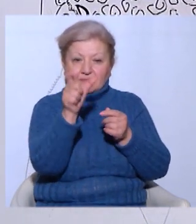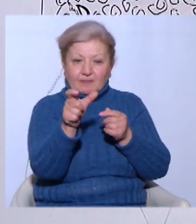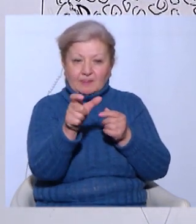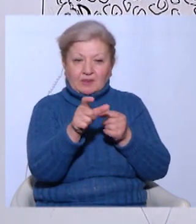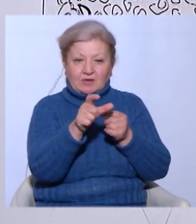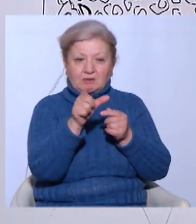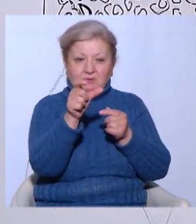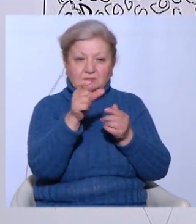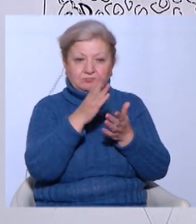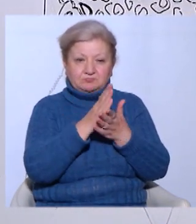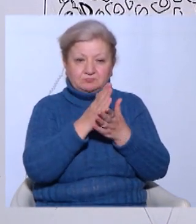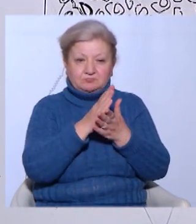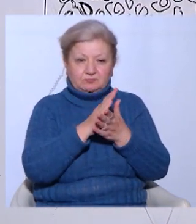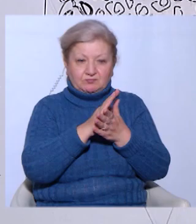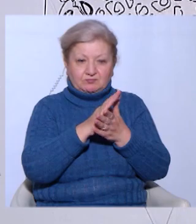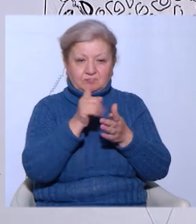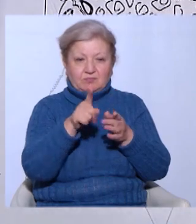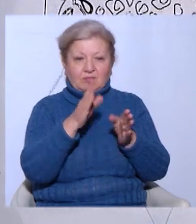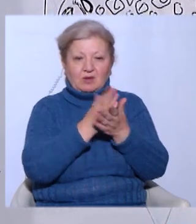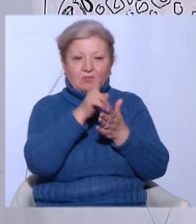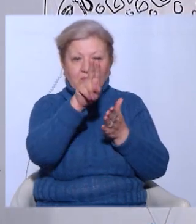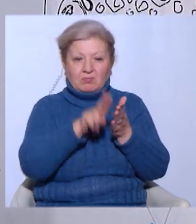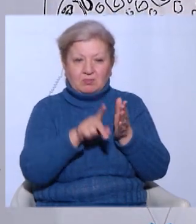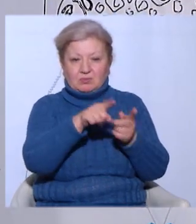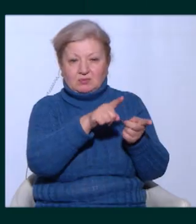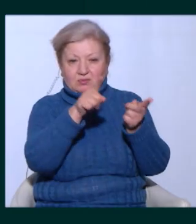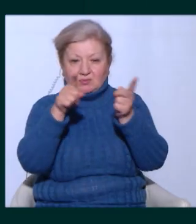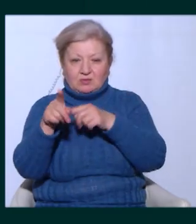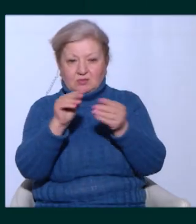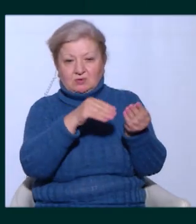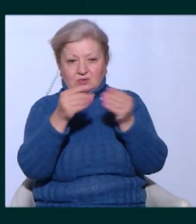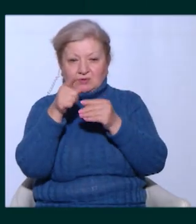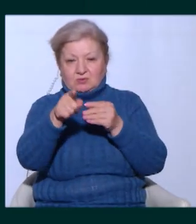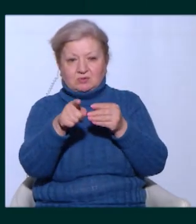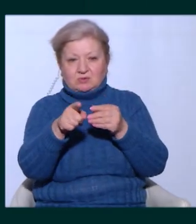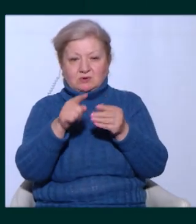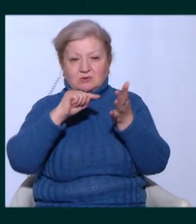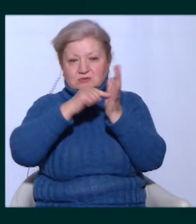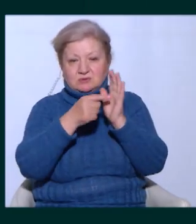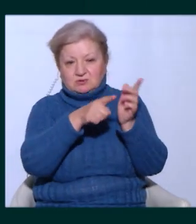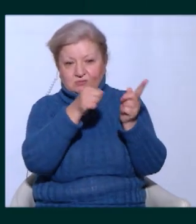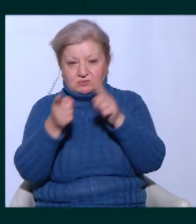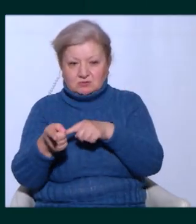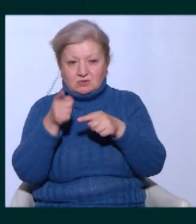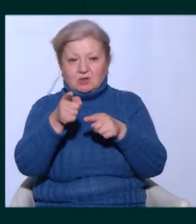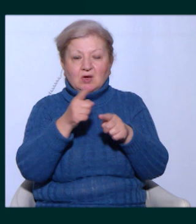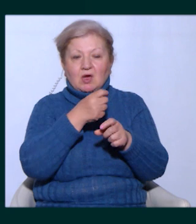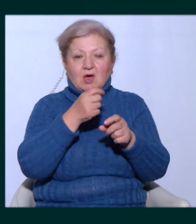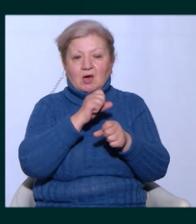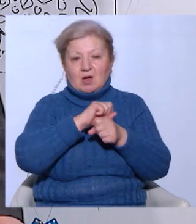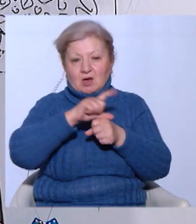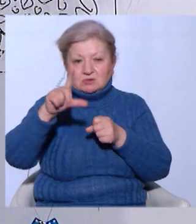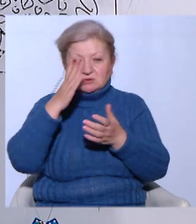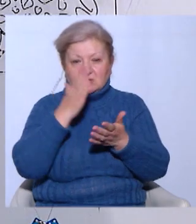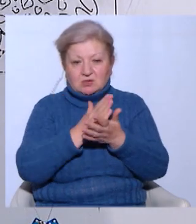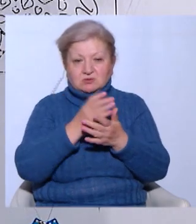ზევით ვენული პარალელურად გადმოვასრიალოთ და მოვიტანოთ ამ წერტილში. და ჩვენ ხო ვიცით, აჩქარება რა არის? სიჩქარის